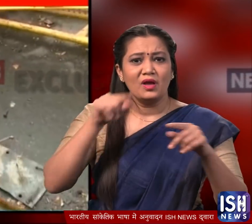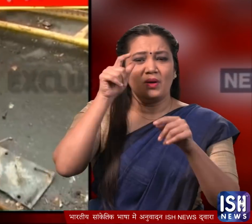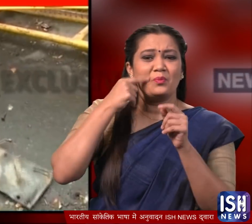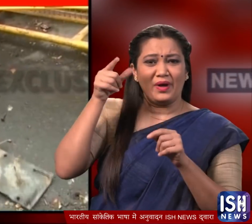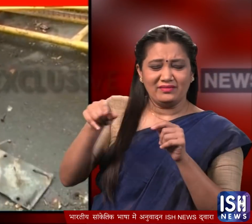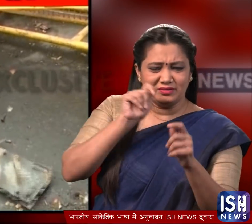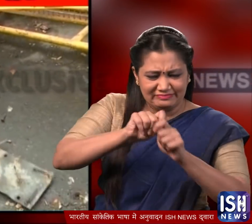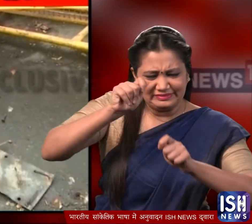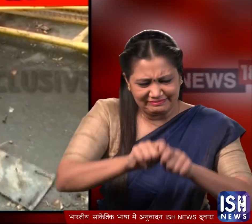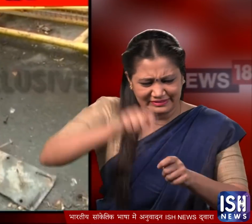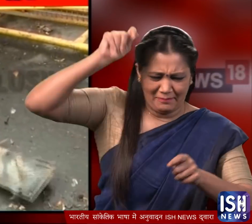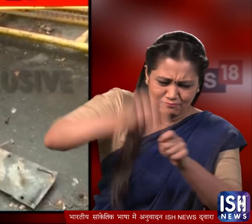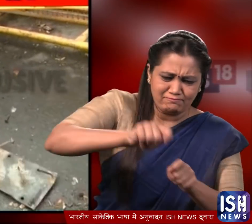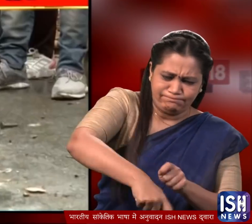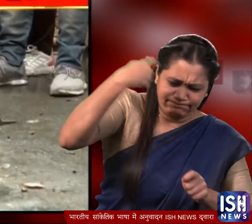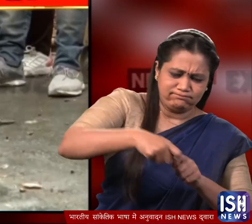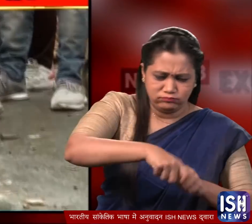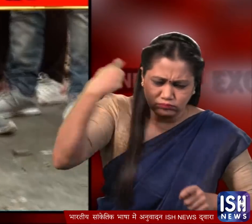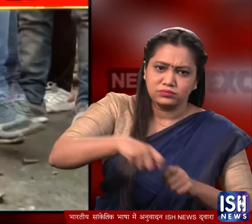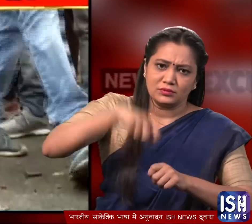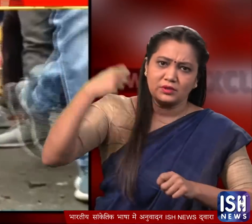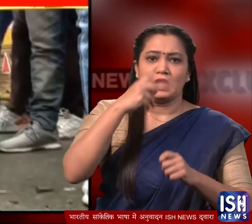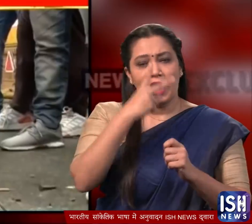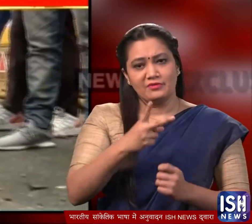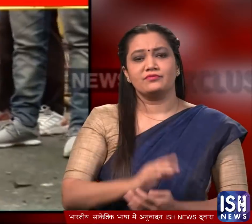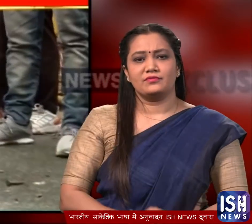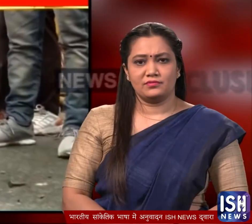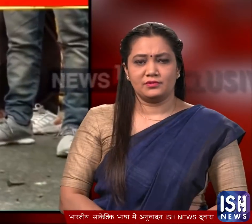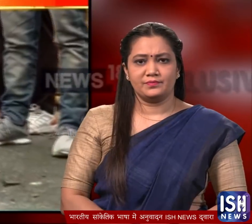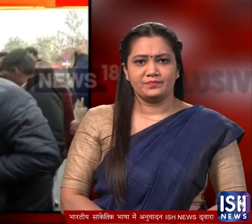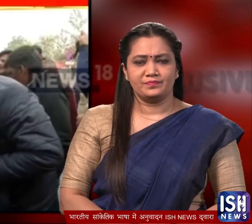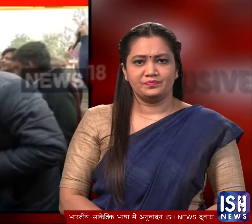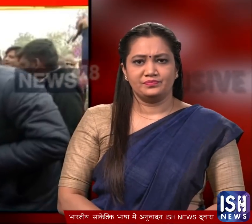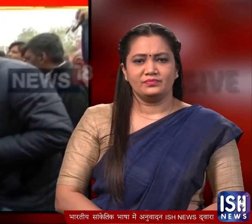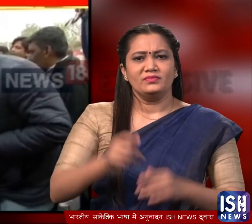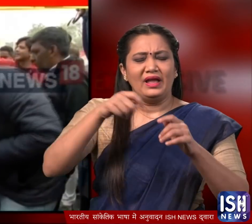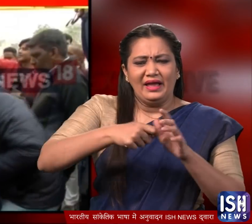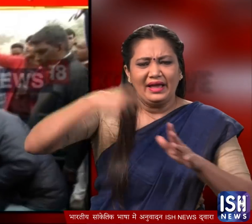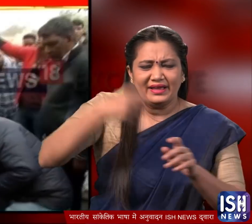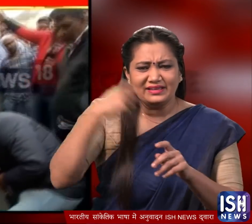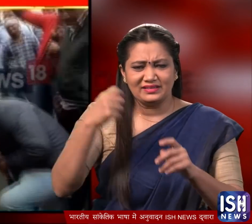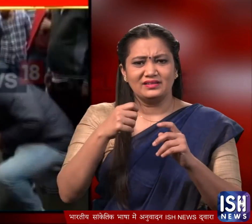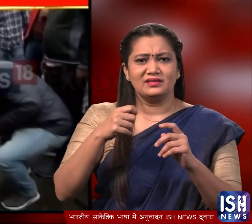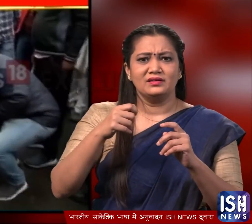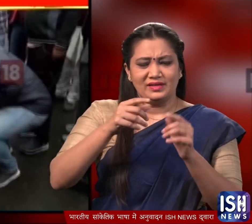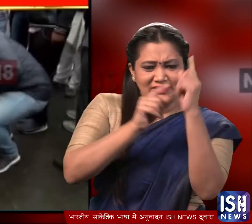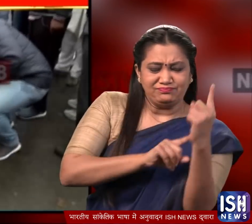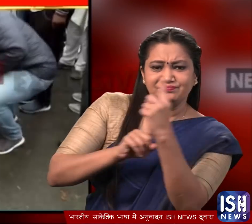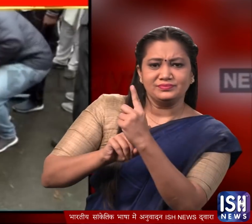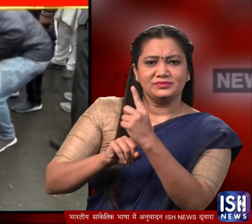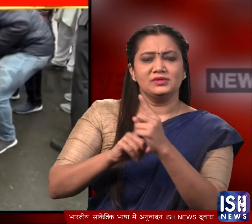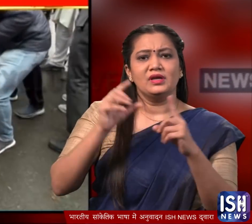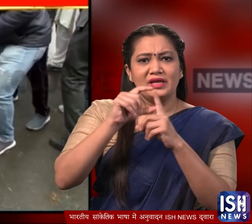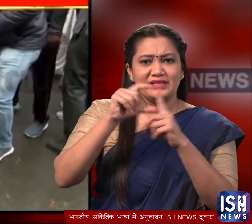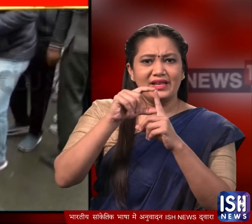तस्वीर में एक मिस्त्री छेनी और हथौड़े की मदद से सड़क पर लगी कीलों को निकालने में व्यस्त दिखा। कीले जो है यहाँ से ये जो पूरी पत्ती लगाई